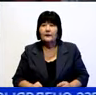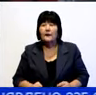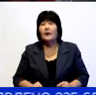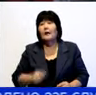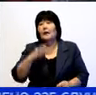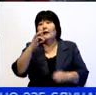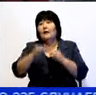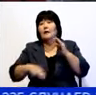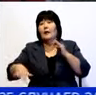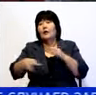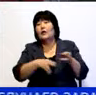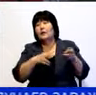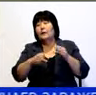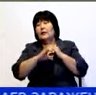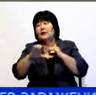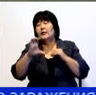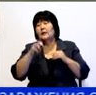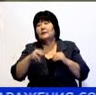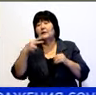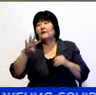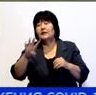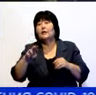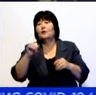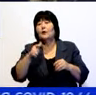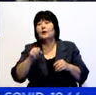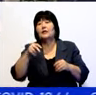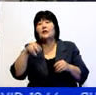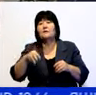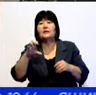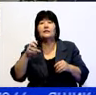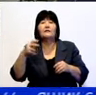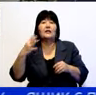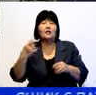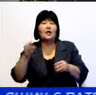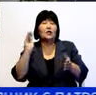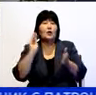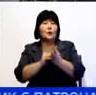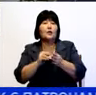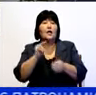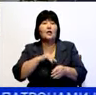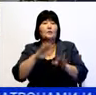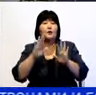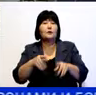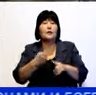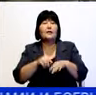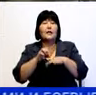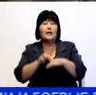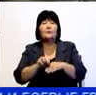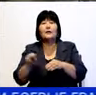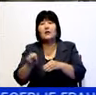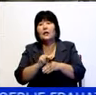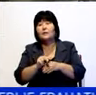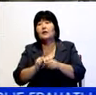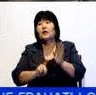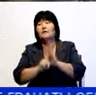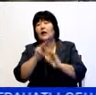На космодром прибыли корабли «Союз МС-24» и «Прогресс МС-24». Они установлены на рабочие места для проведения процедуры